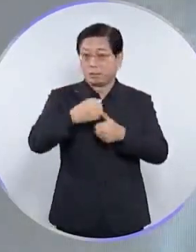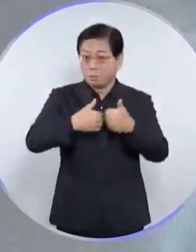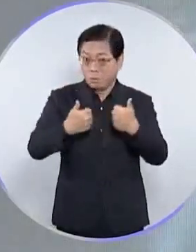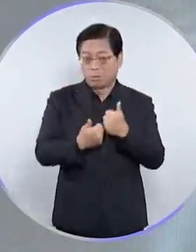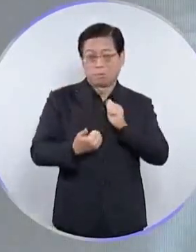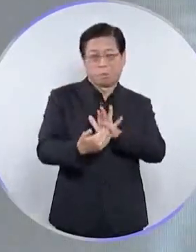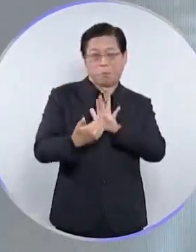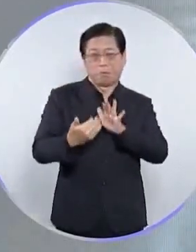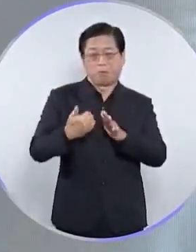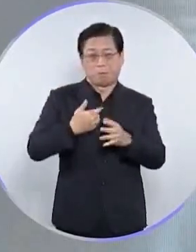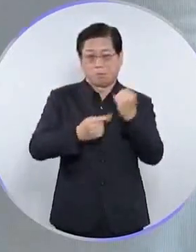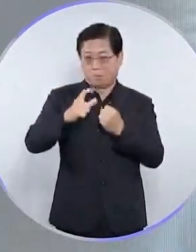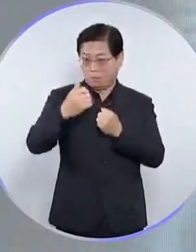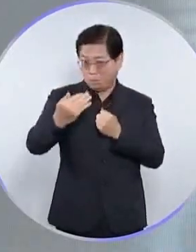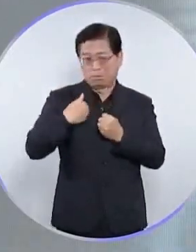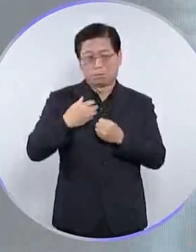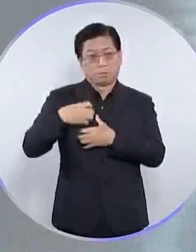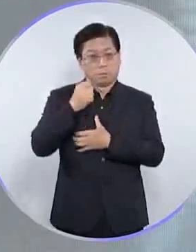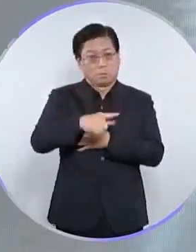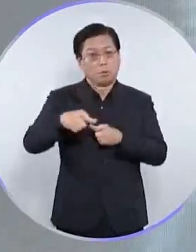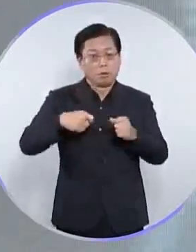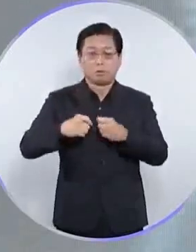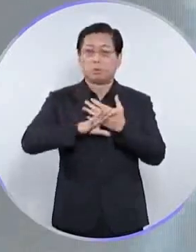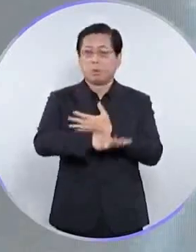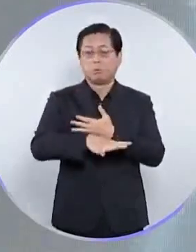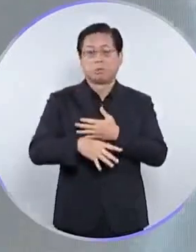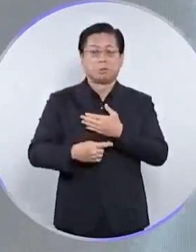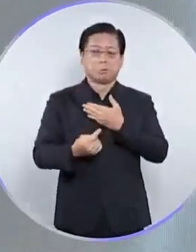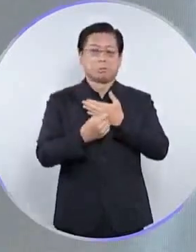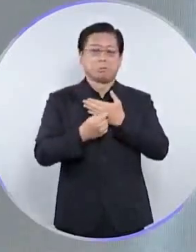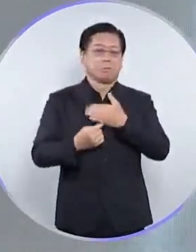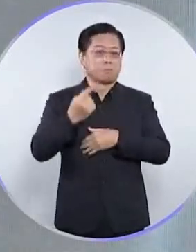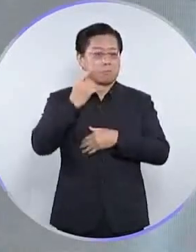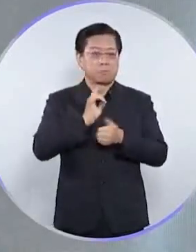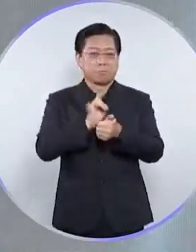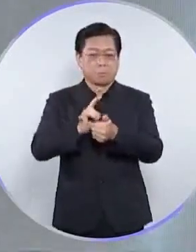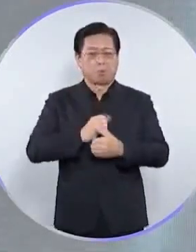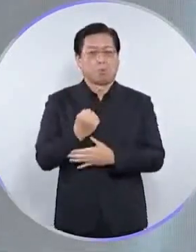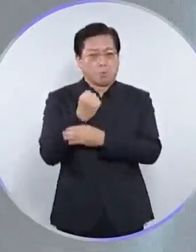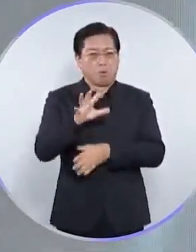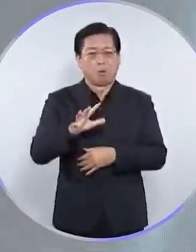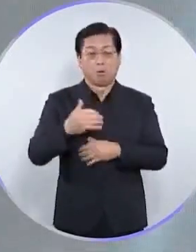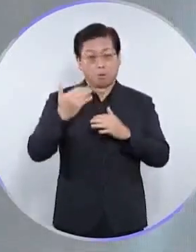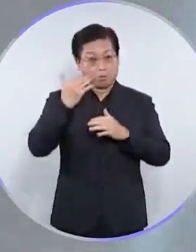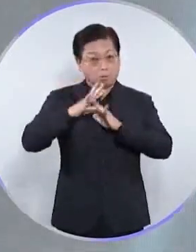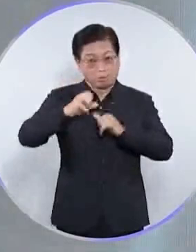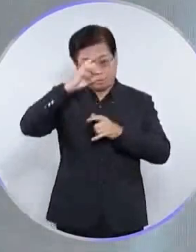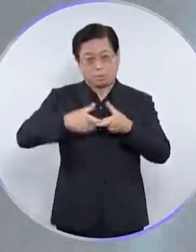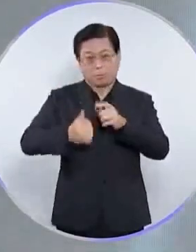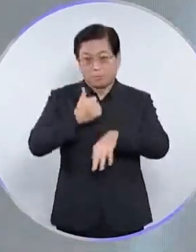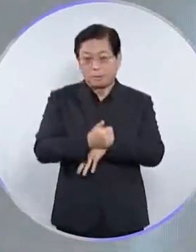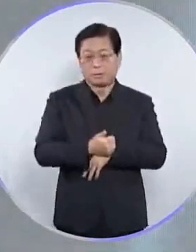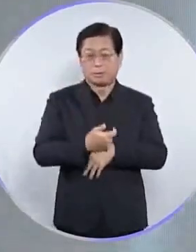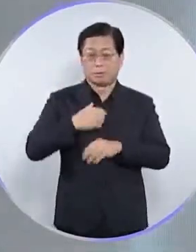69次的军购案，但是在外面却说他是支持军购的。如果国民党回来，我们